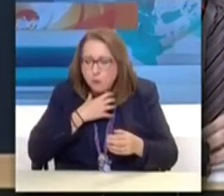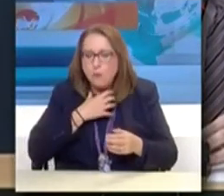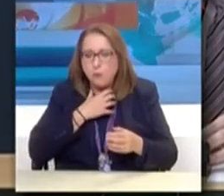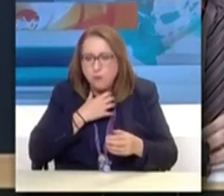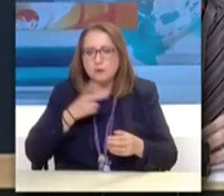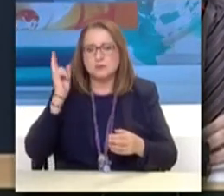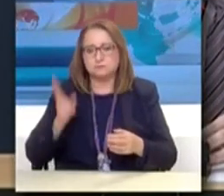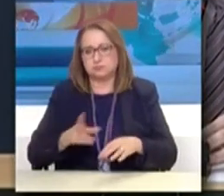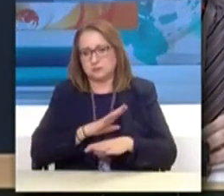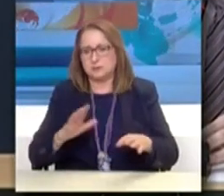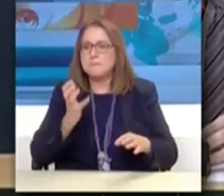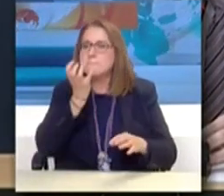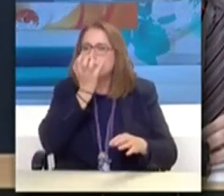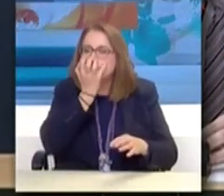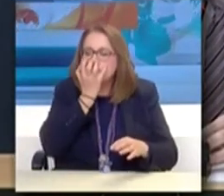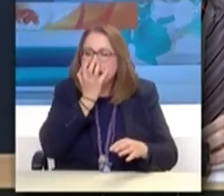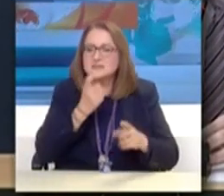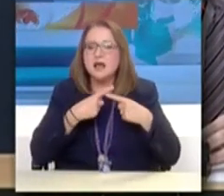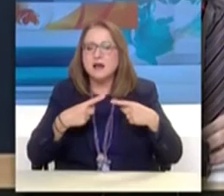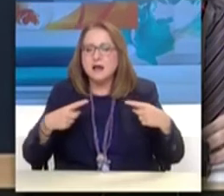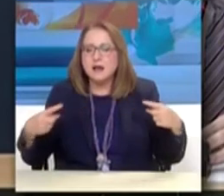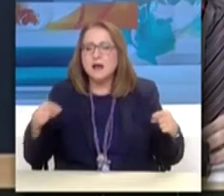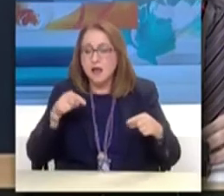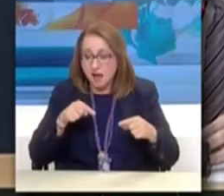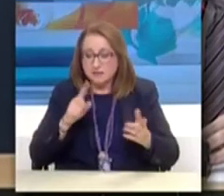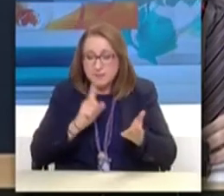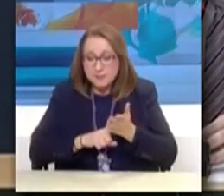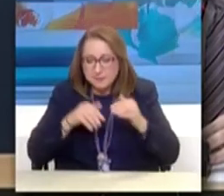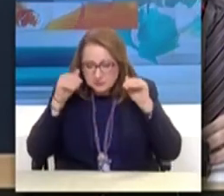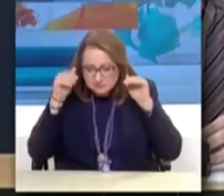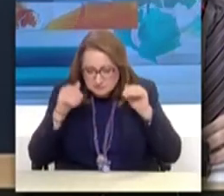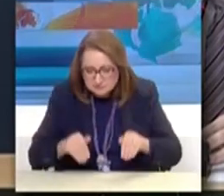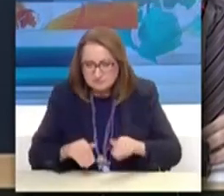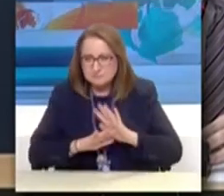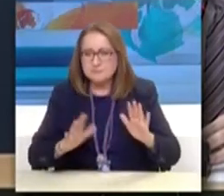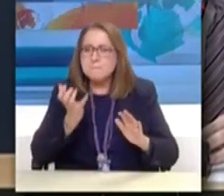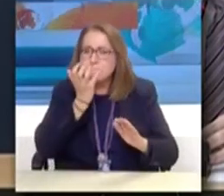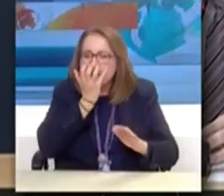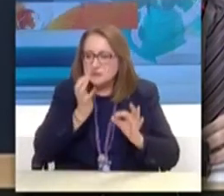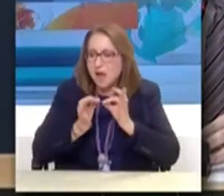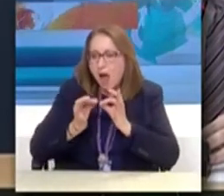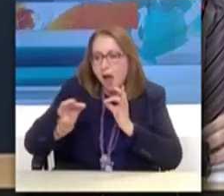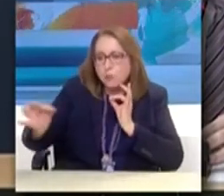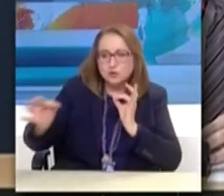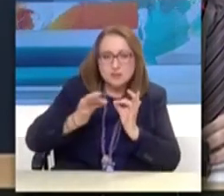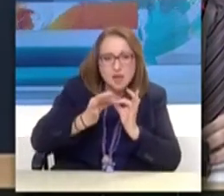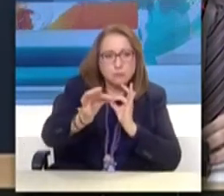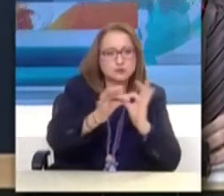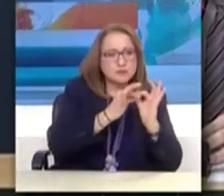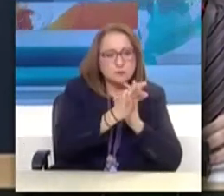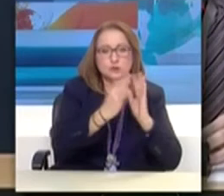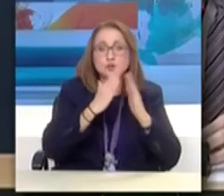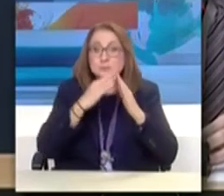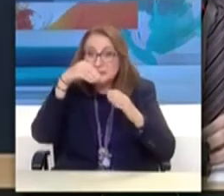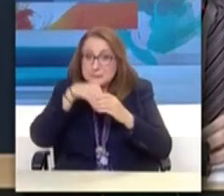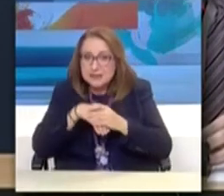έρχονται σε επαφή με άτομα στο σπίτι τους που είναι ομάδες αυξημένου κινδύνου και να τηρούν ευλαβικά αυτή την απόσταση στην οποία μιλάμε από τους ανθρώπους του σπιτιού.